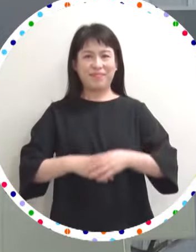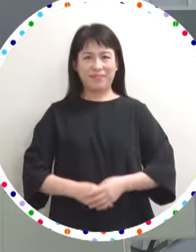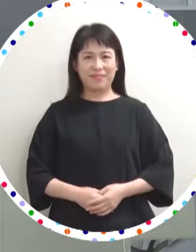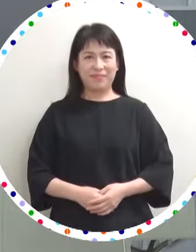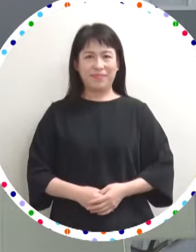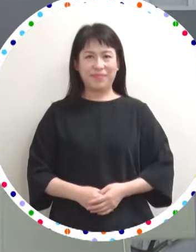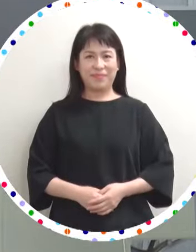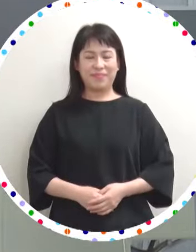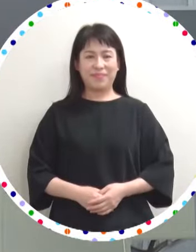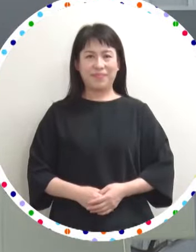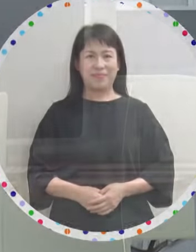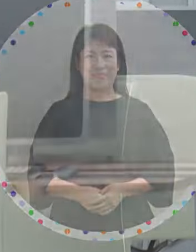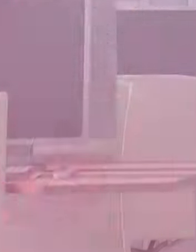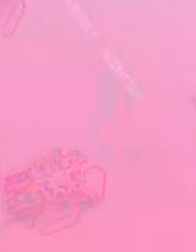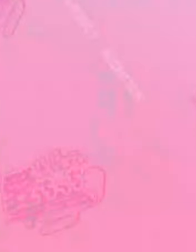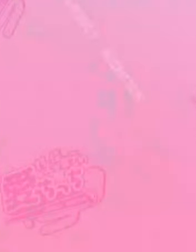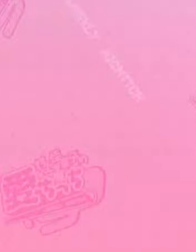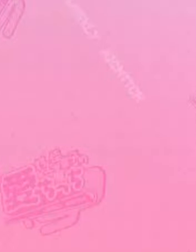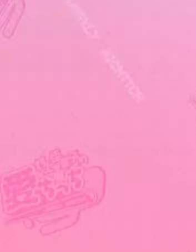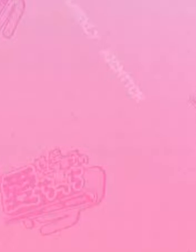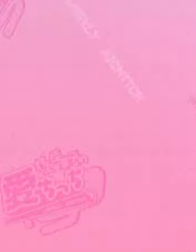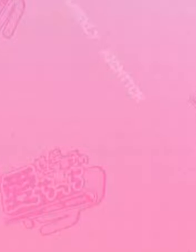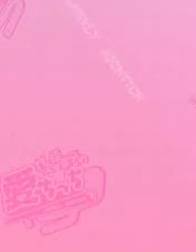こちら。